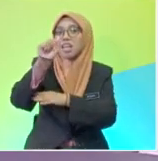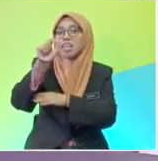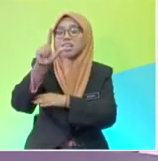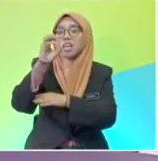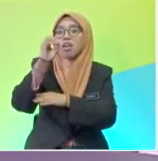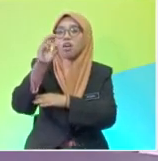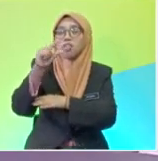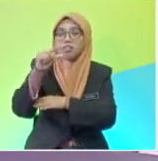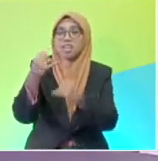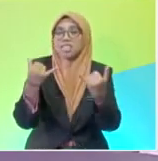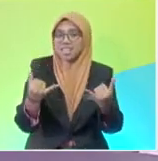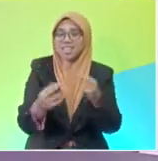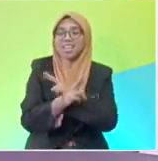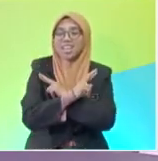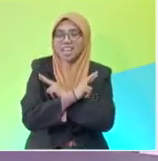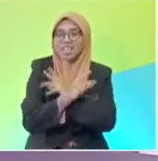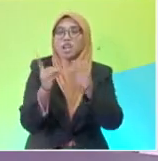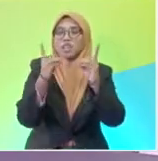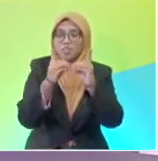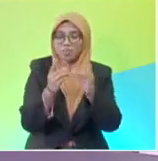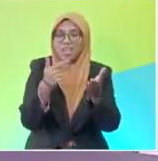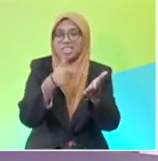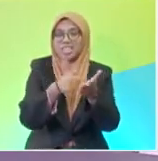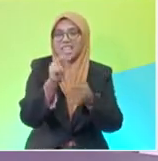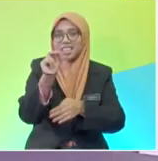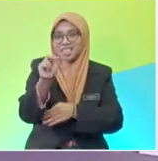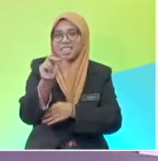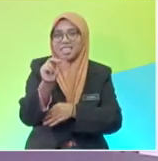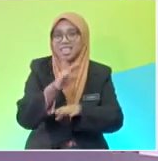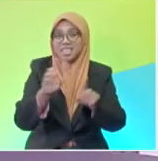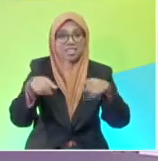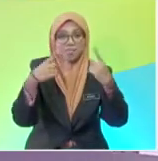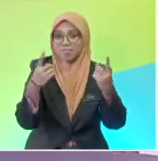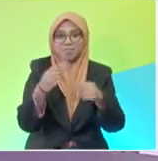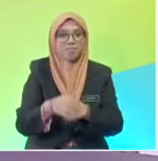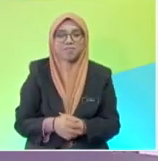berhenti berehat seketika. Kita akan kembali semula selepas ini. Jadi anda di rumah jangan ke mana-mana.